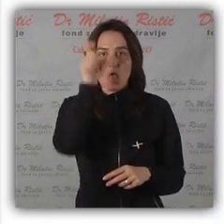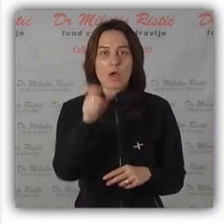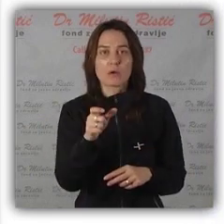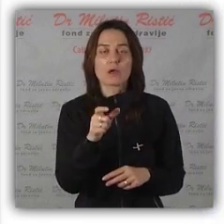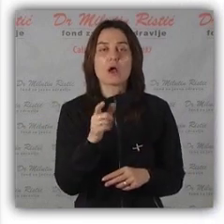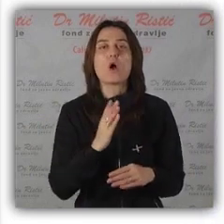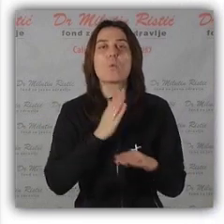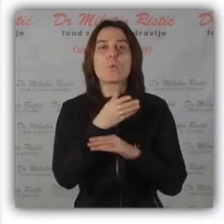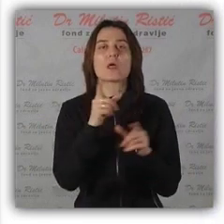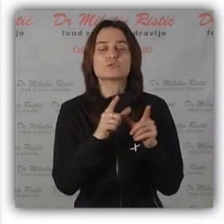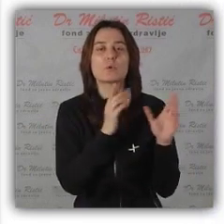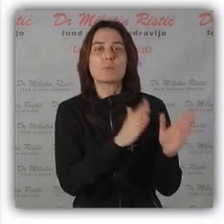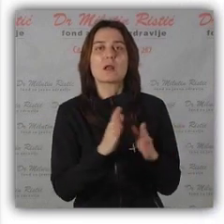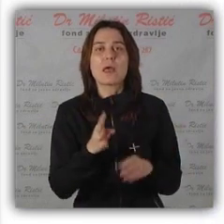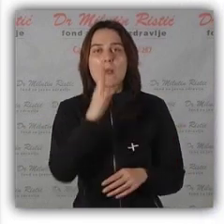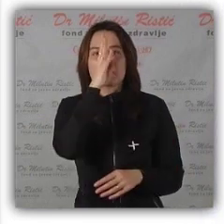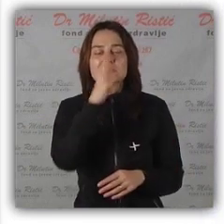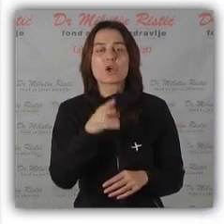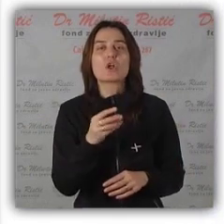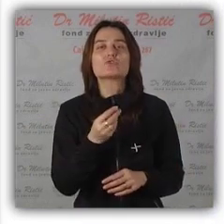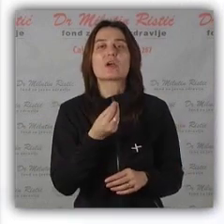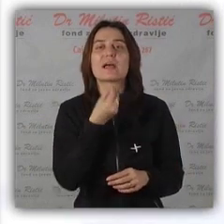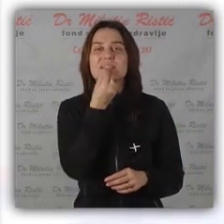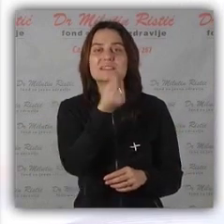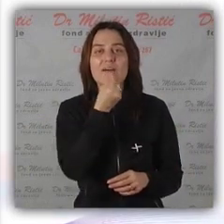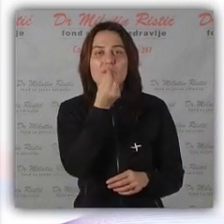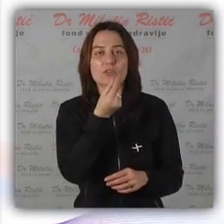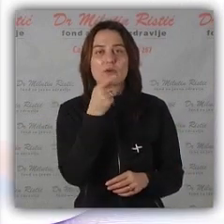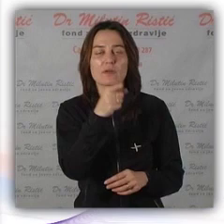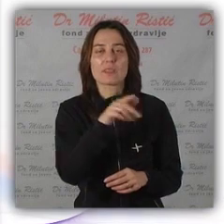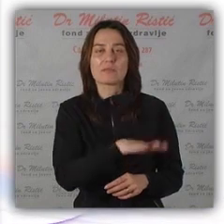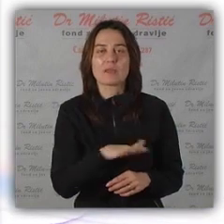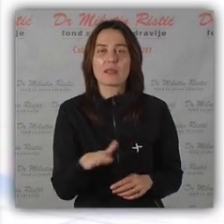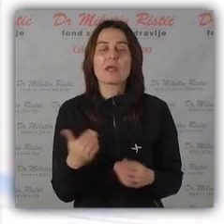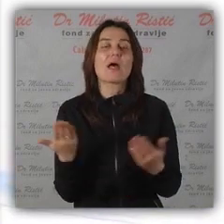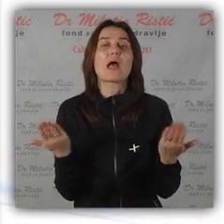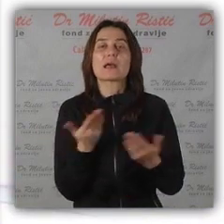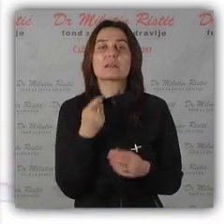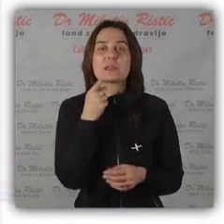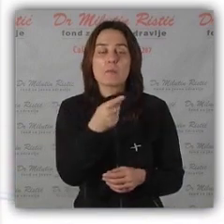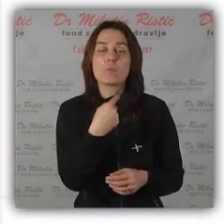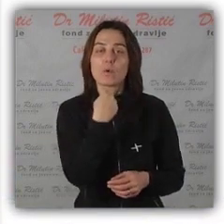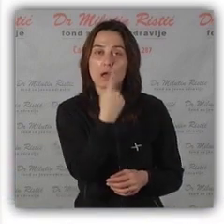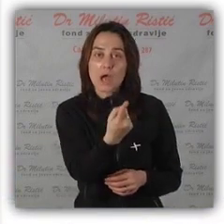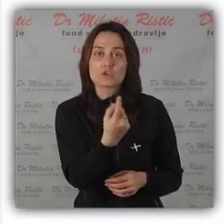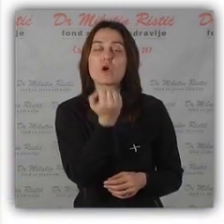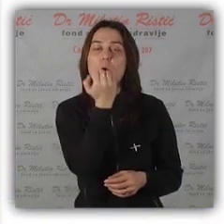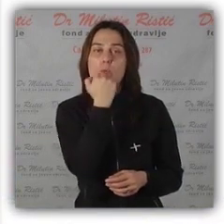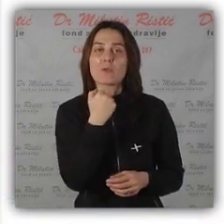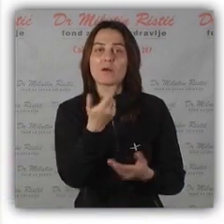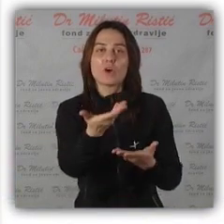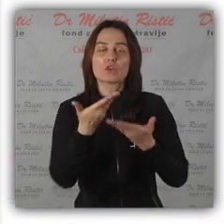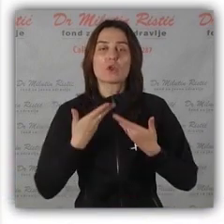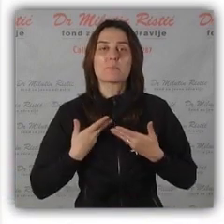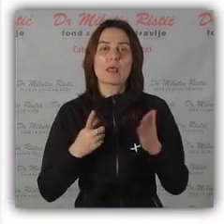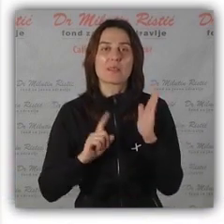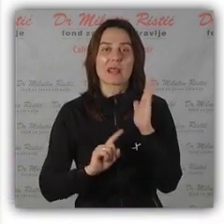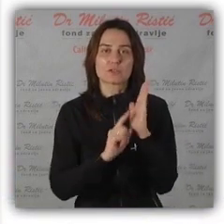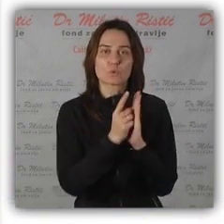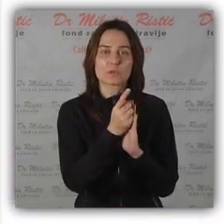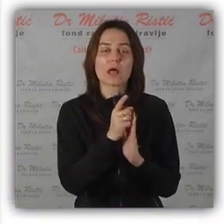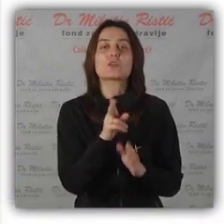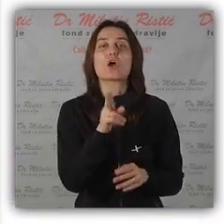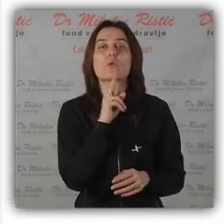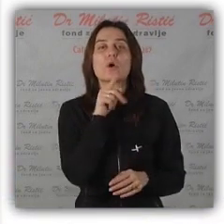psiholog ulazi u proces psihološkog savjetovanja deteta gde mu predočava upravo